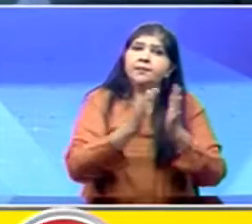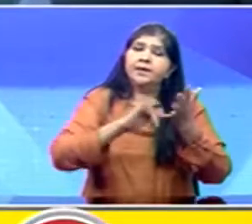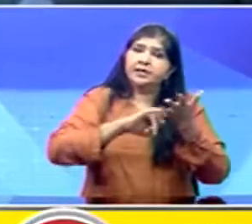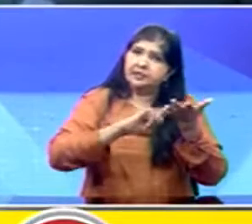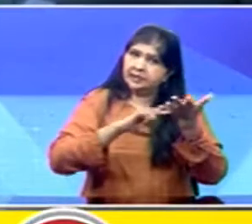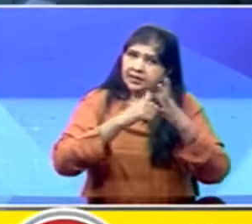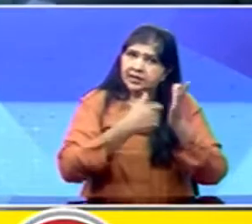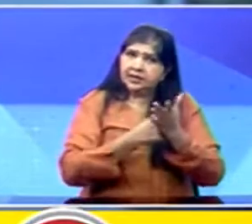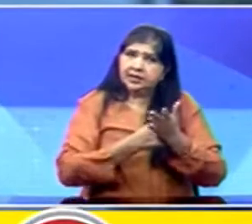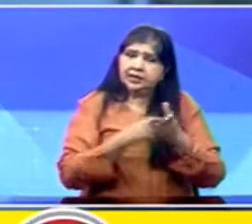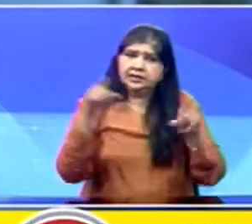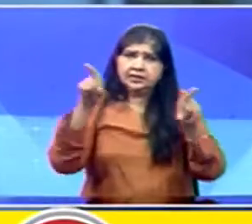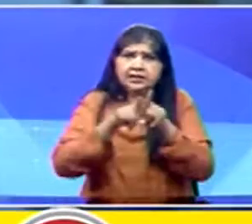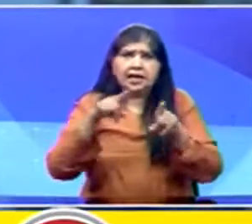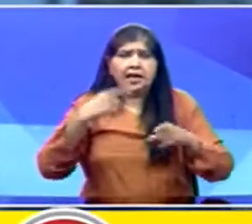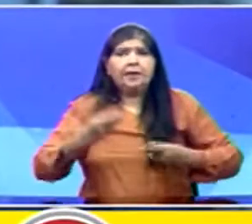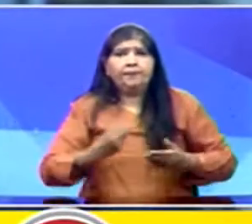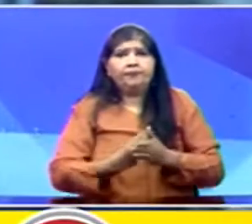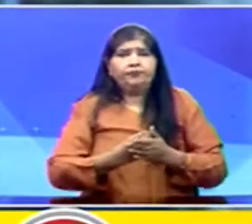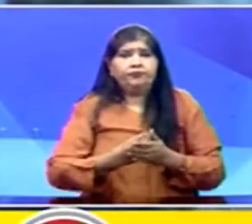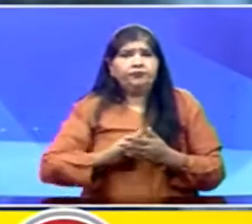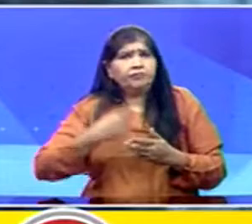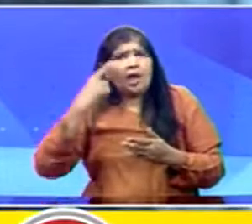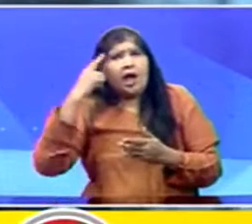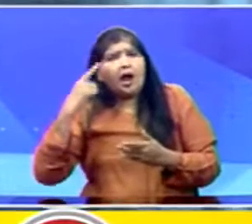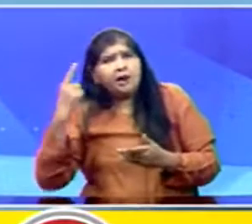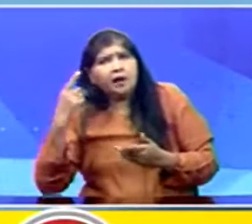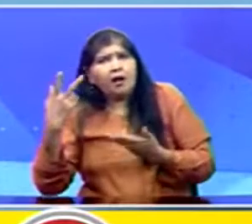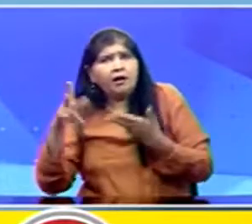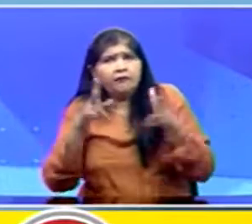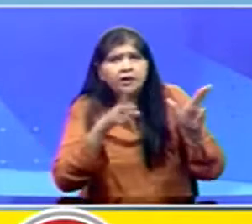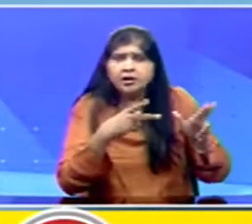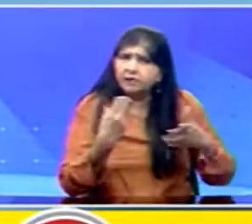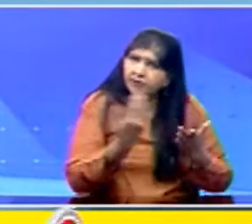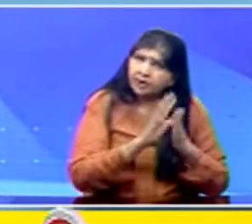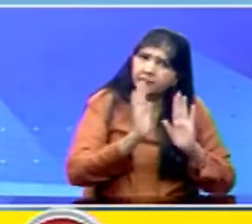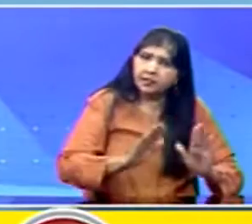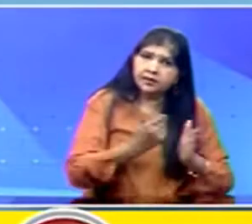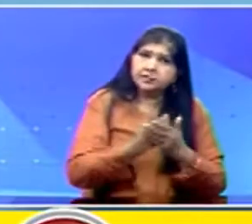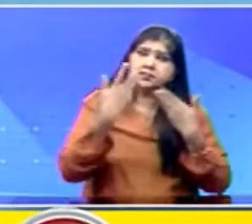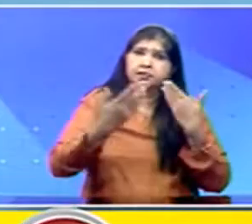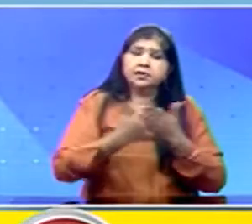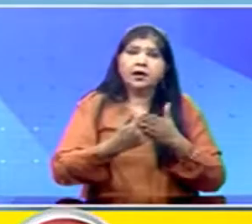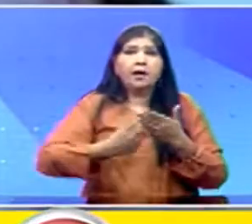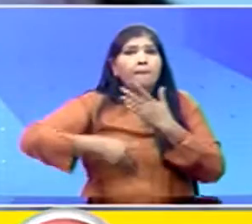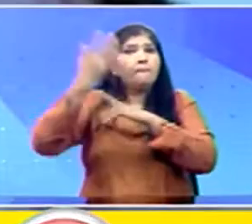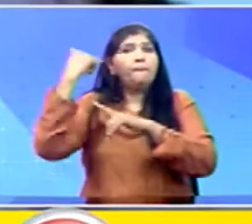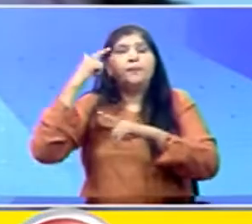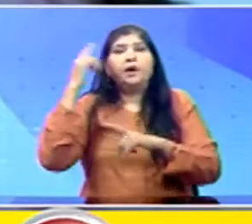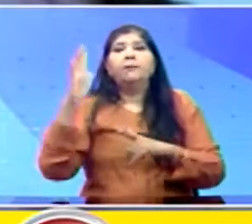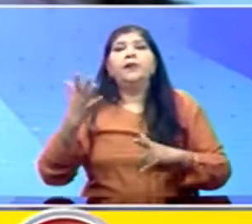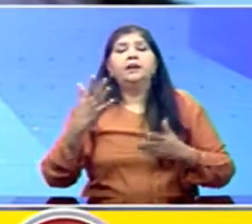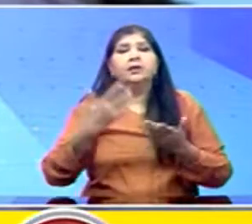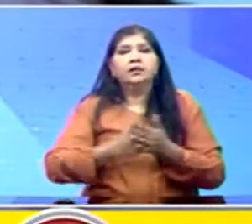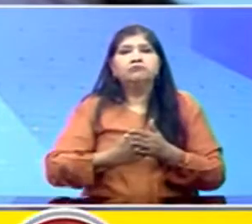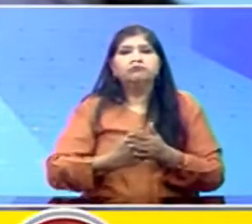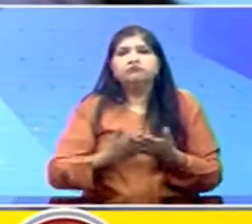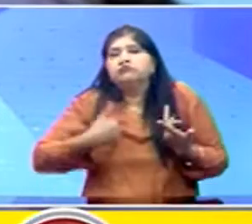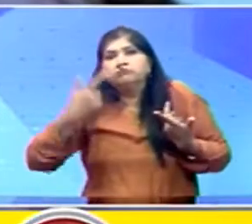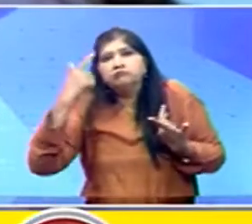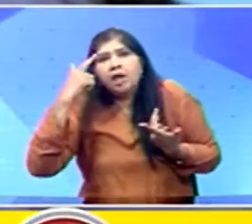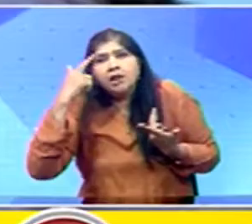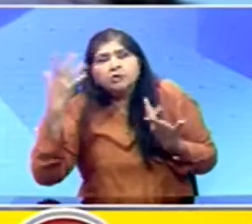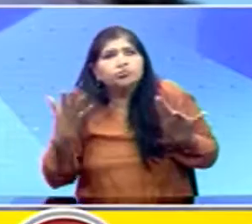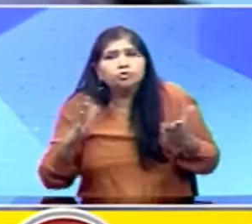ऐसे ऐसे आइडिया पर काम कर रहे हैं जिनके बारे में पहले या तो